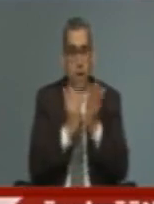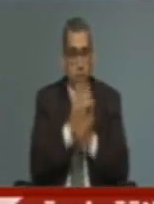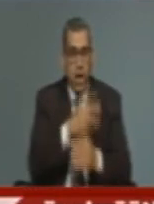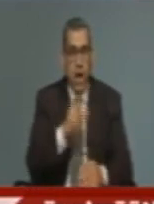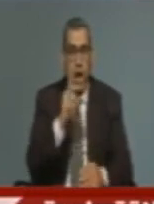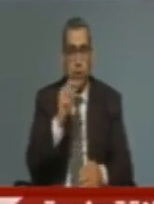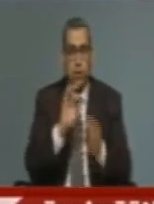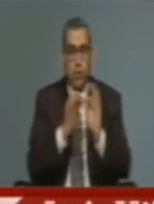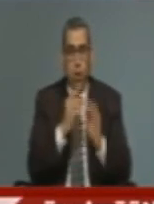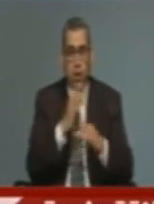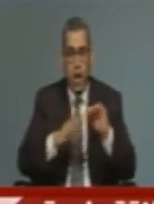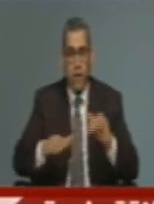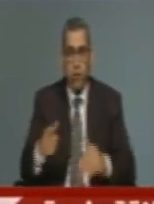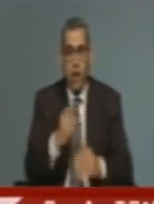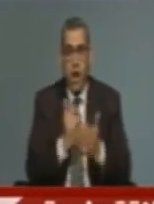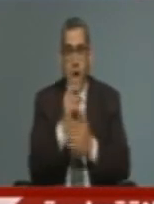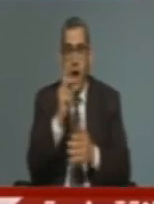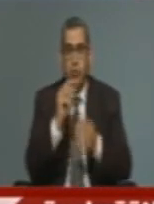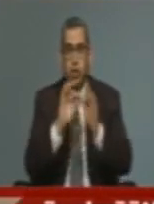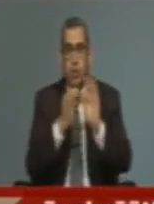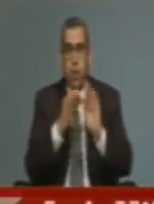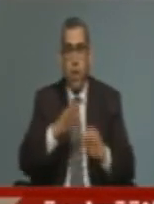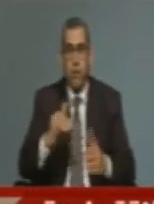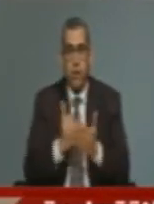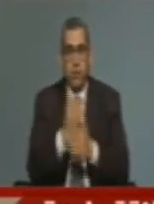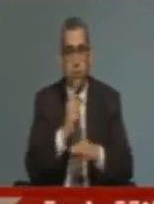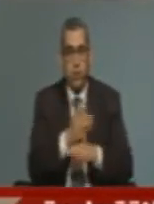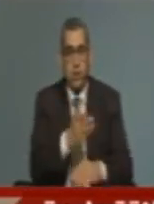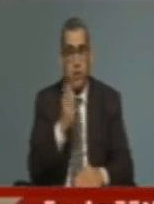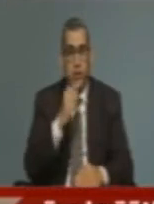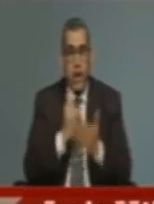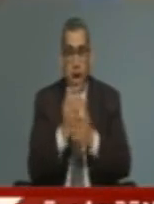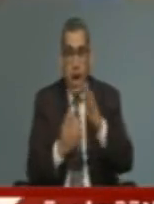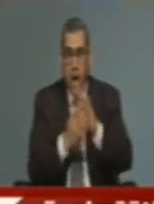التعليم الأساسي، 25 مليون. والتعليم الجامعي